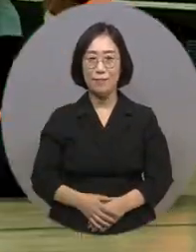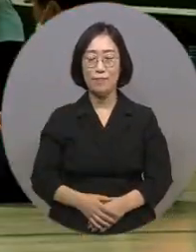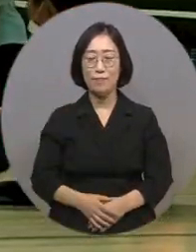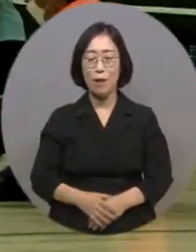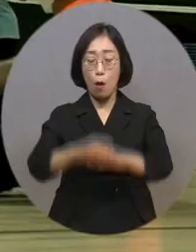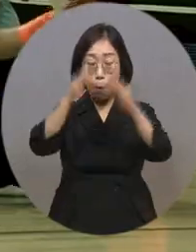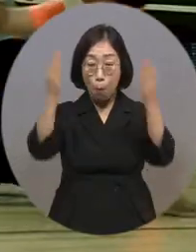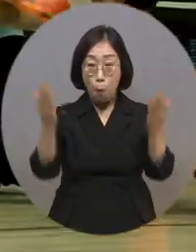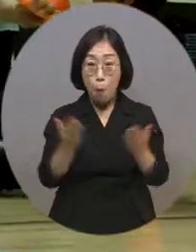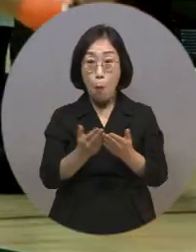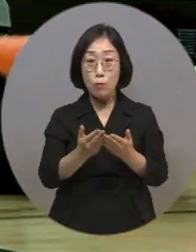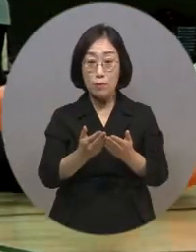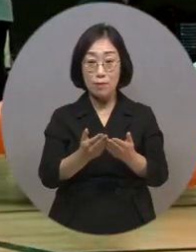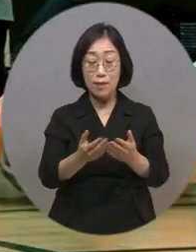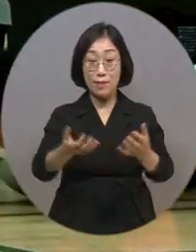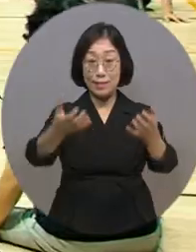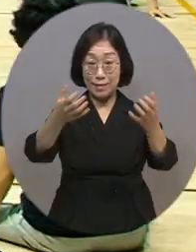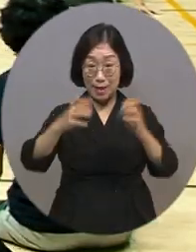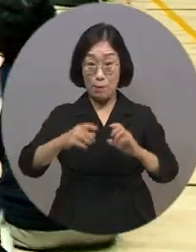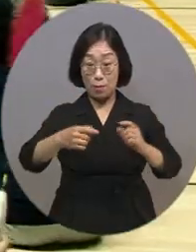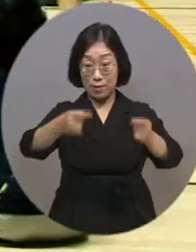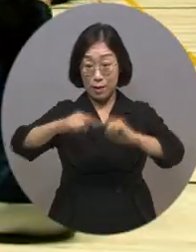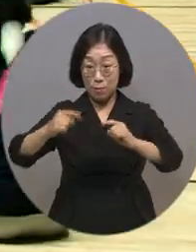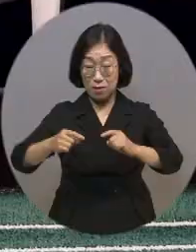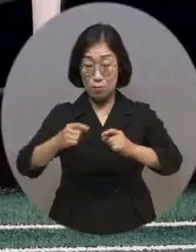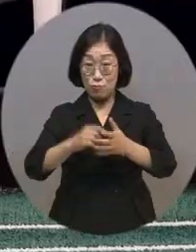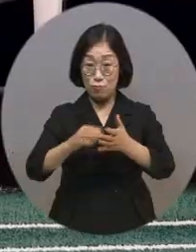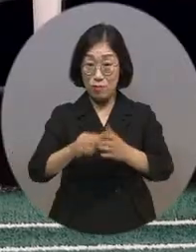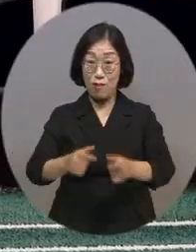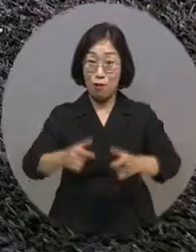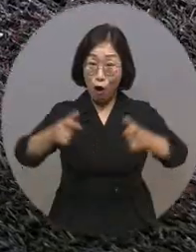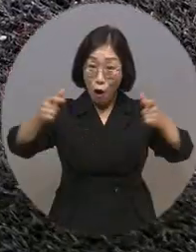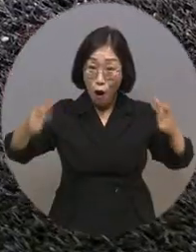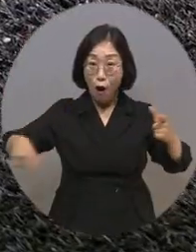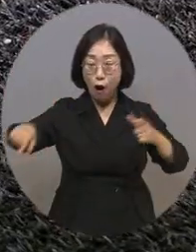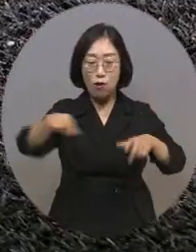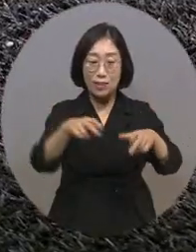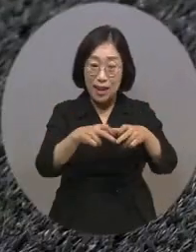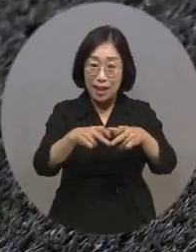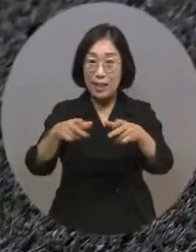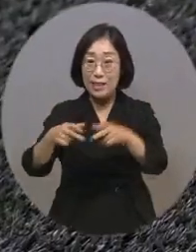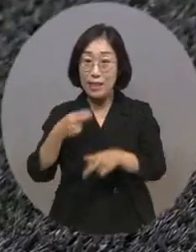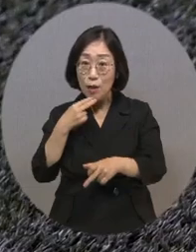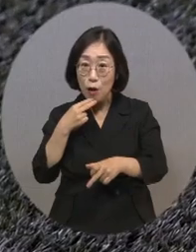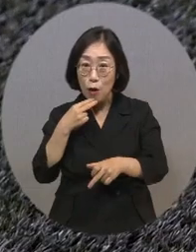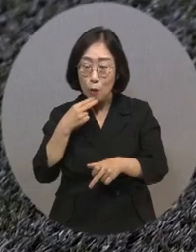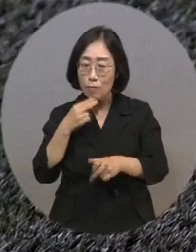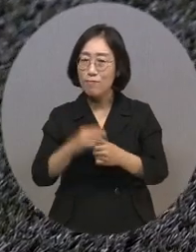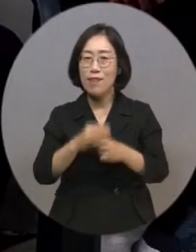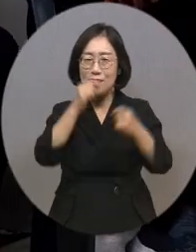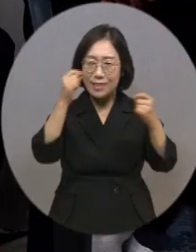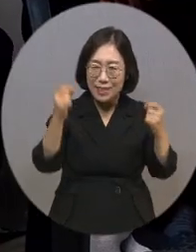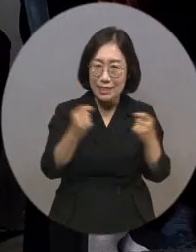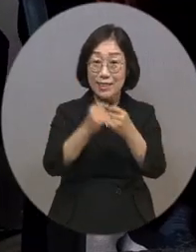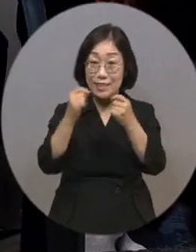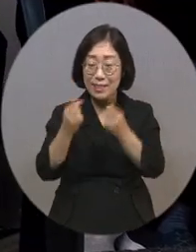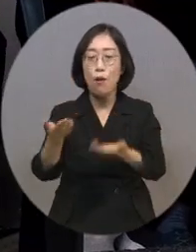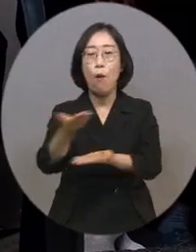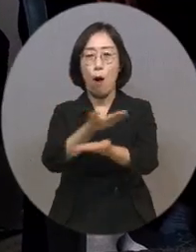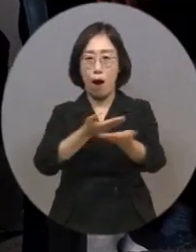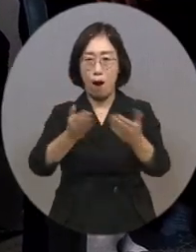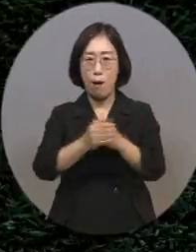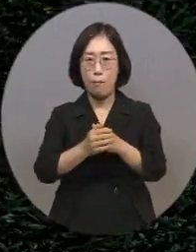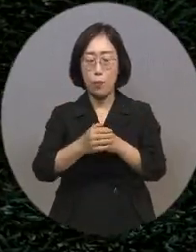모든 시군이 참여할 만큼 뜨거운 대회 열기로 장애인과 비장애인의 벽이 허물어지기를 바라며 도에서